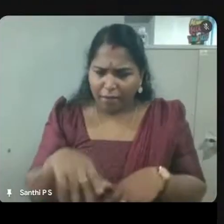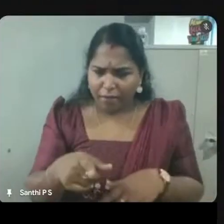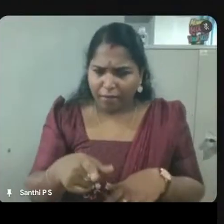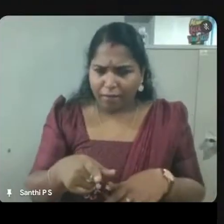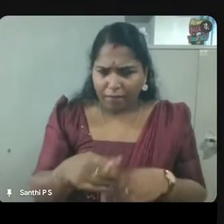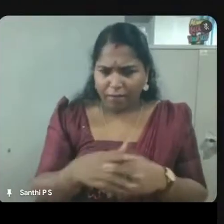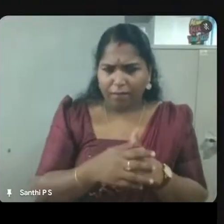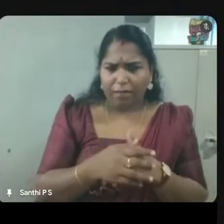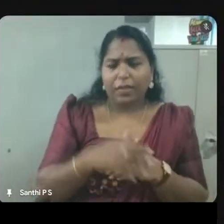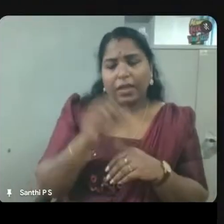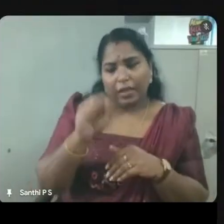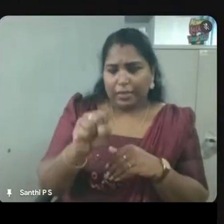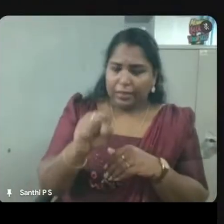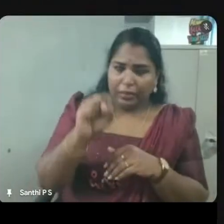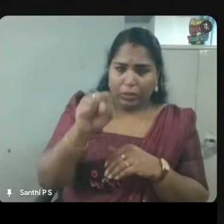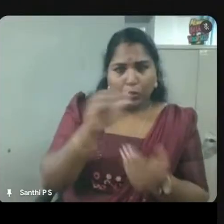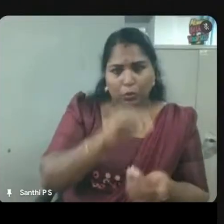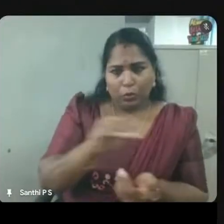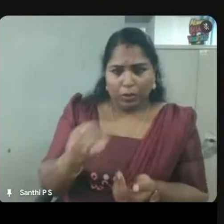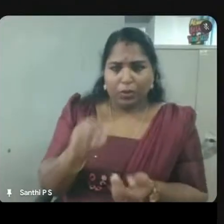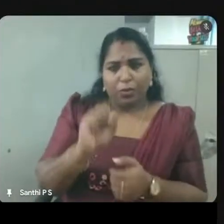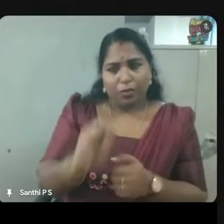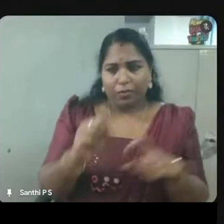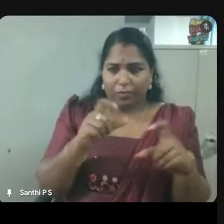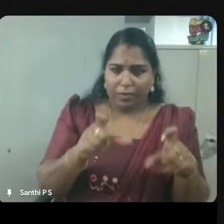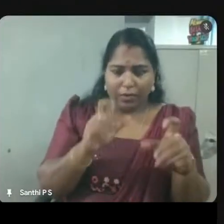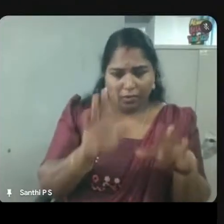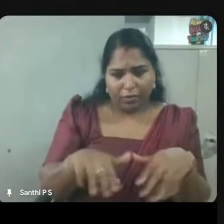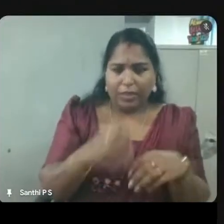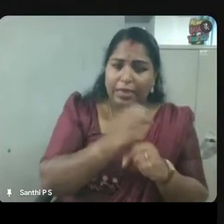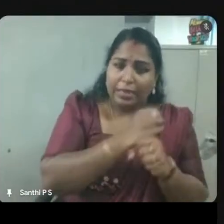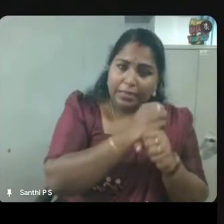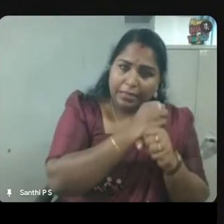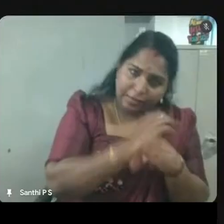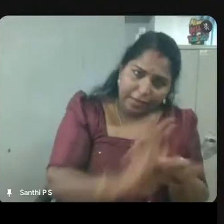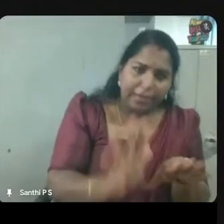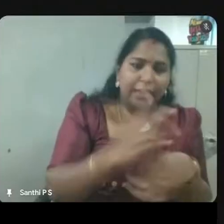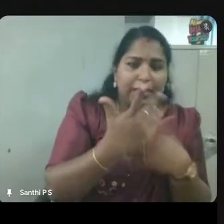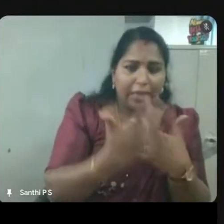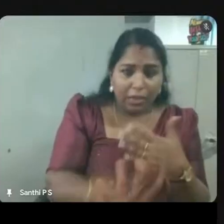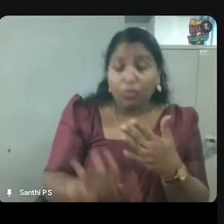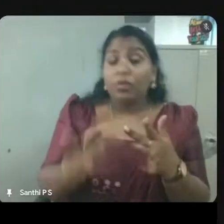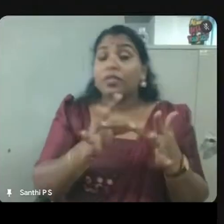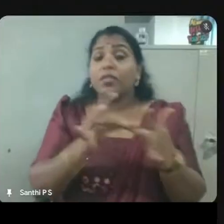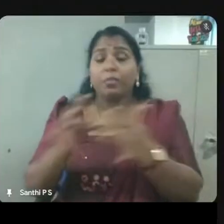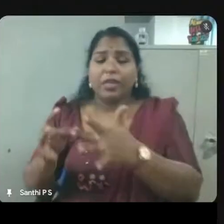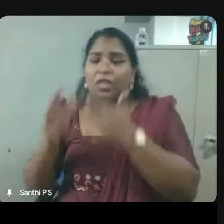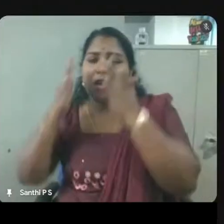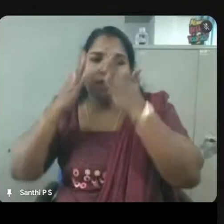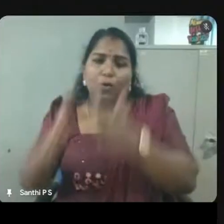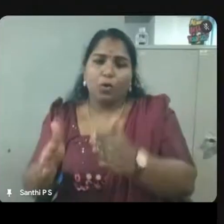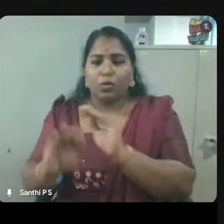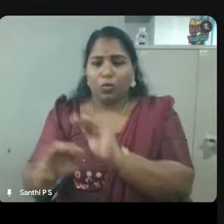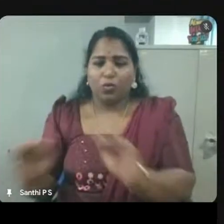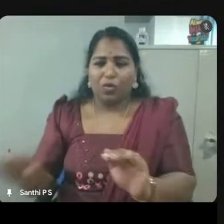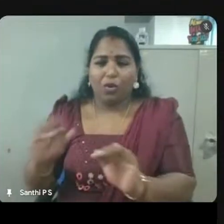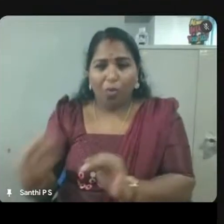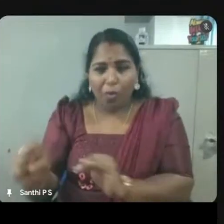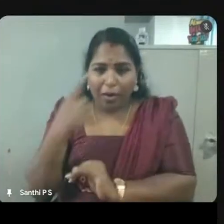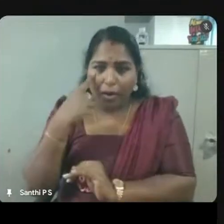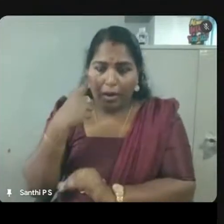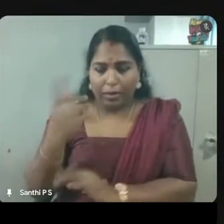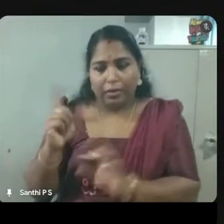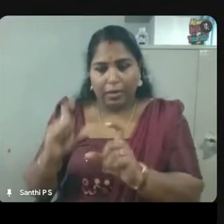ഞാൻ ജനറൽ ഒഫ്തൽമോളജി കഴിഞ്ഞിട്ട് എൻ്റെ സ്പെഷ്യൽ ട്രെയിനിങ് പീഡിയാട്രിക് ഒഫ്തൽമോളജിയിലായിരുന്നു.